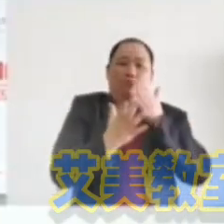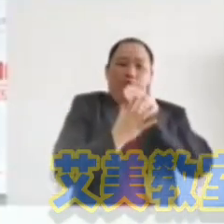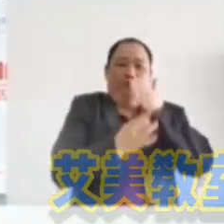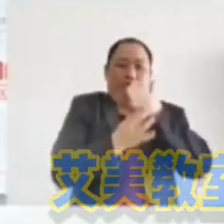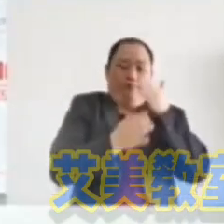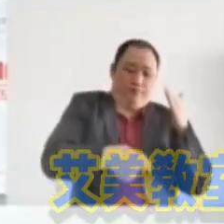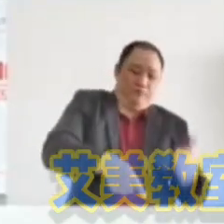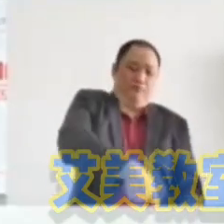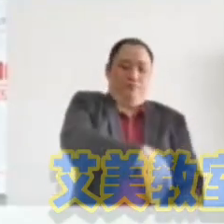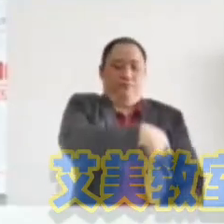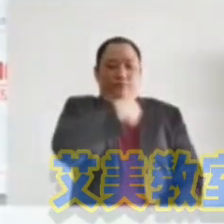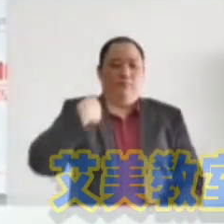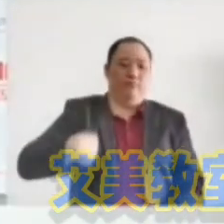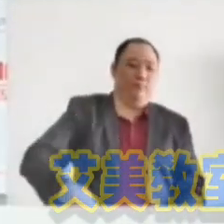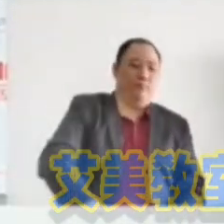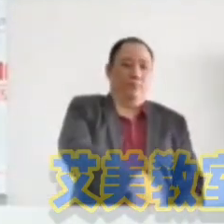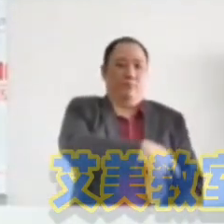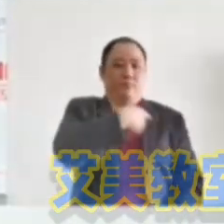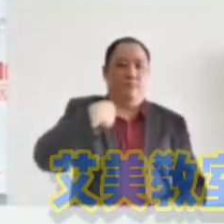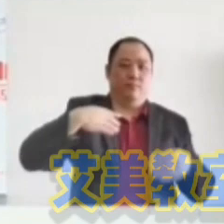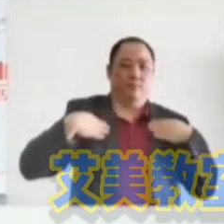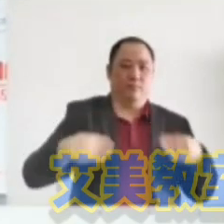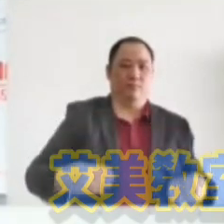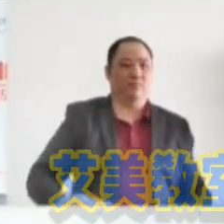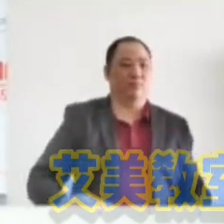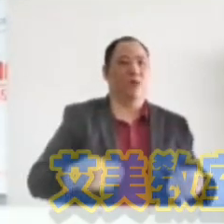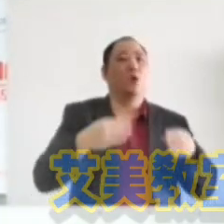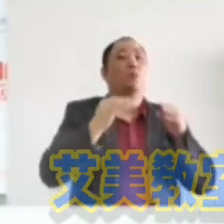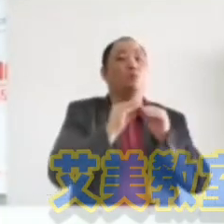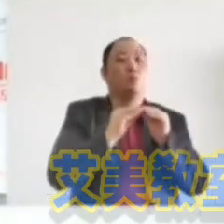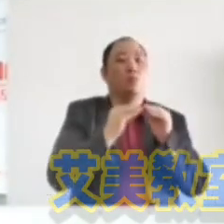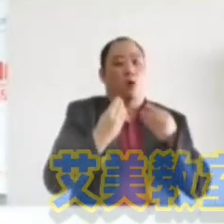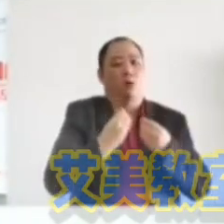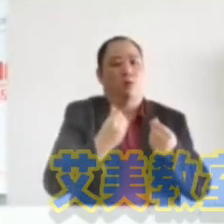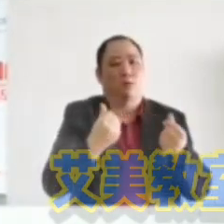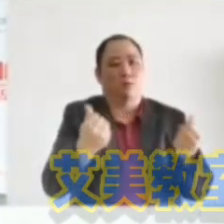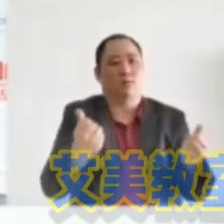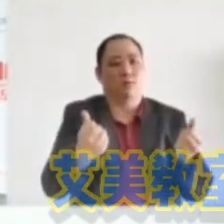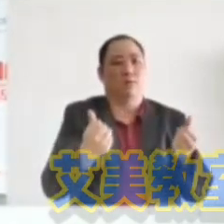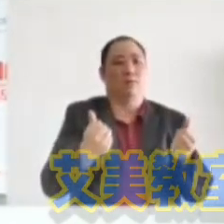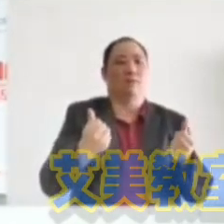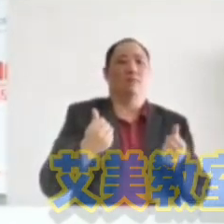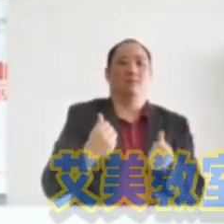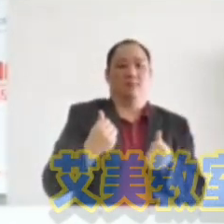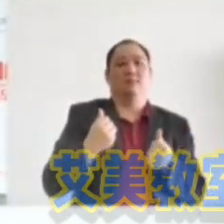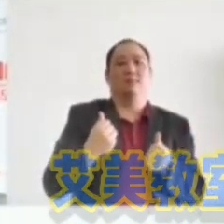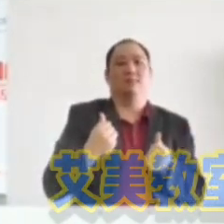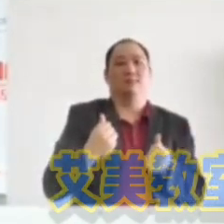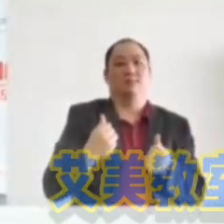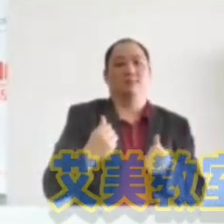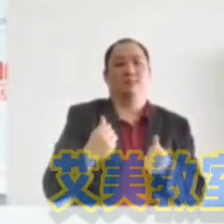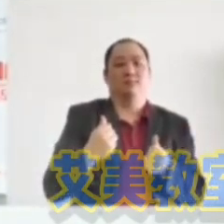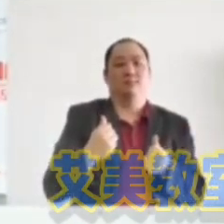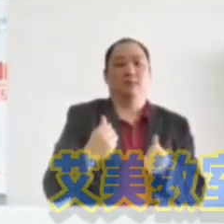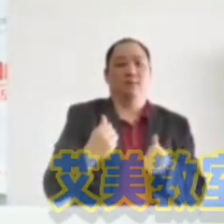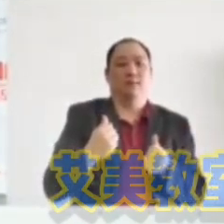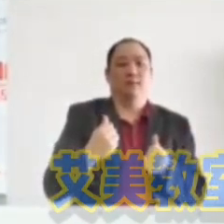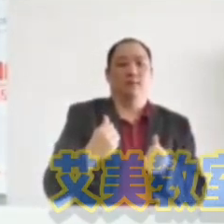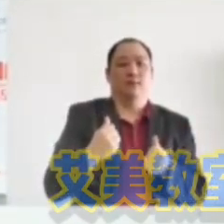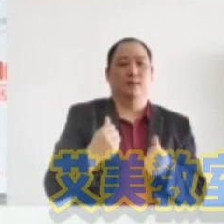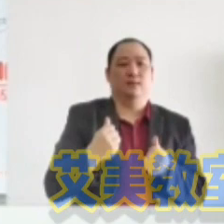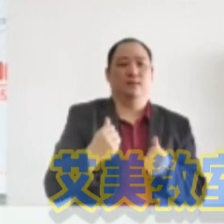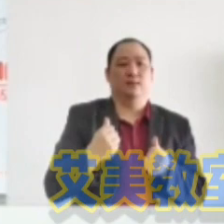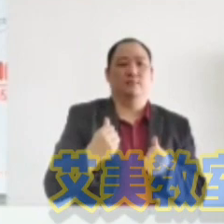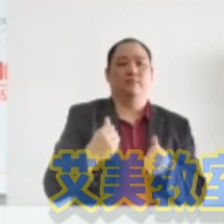道大家有没有听过哦，大家可以记起来哦，以后跟你们的朋友分享，就是我们做一个预防胜于治疗的一个动作。